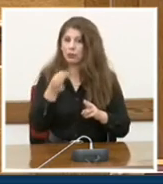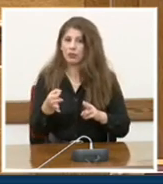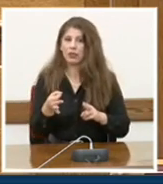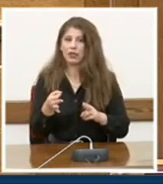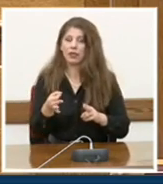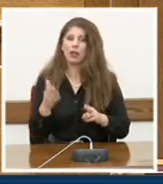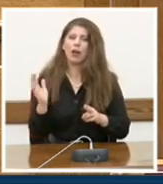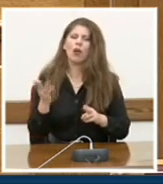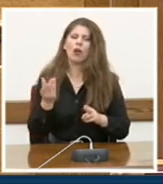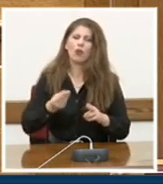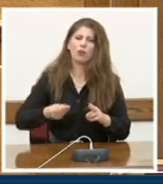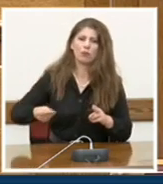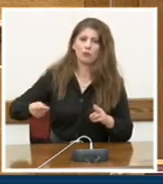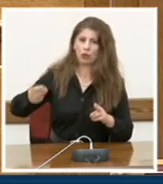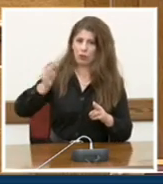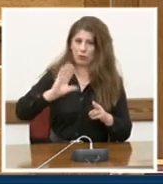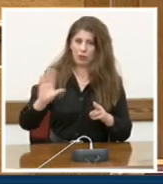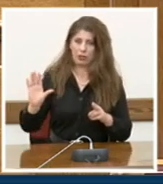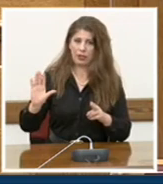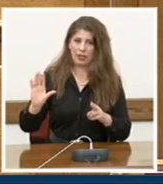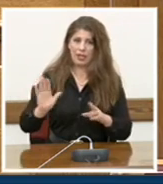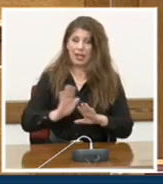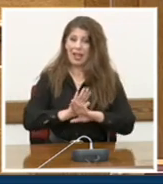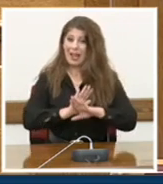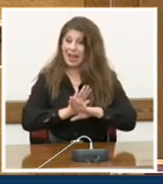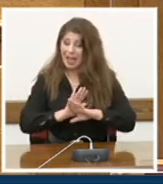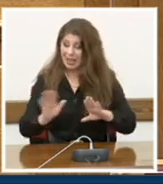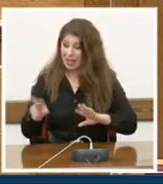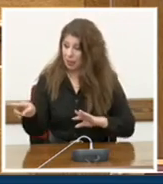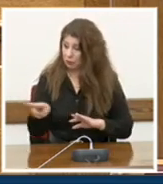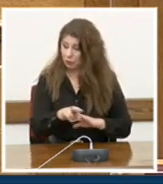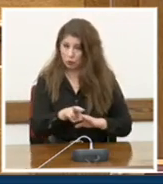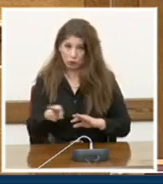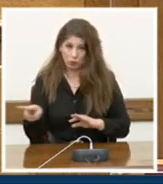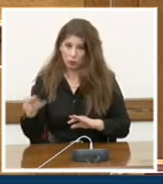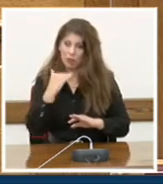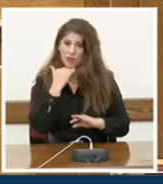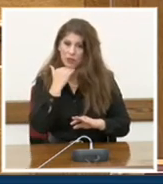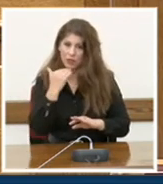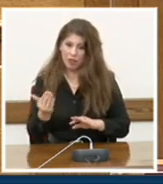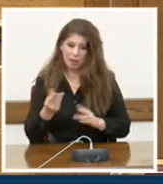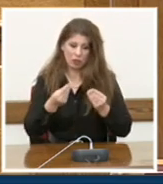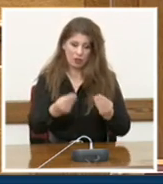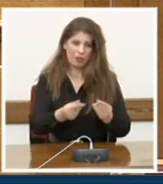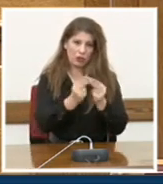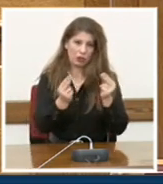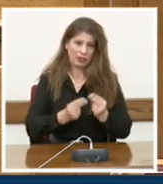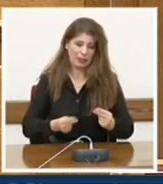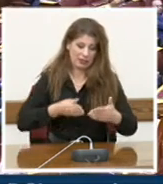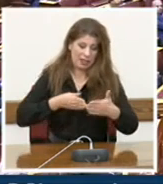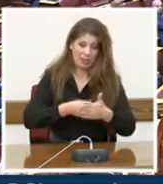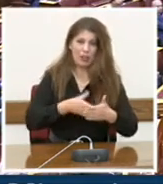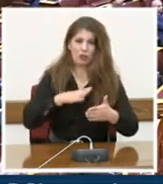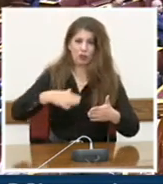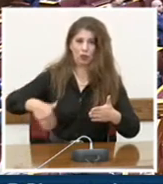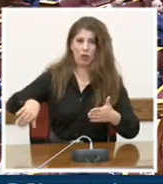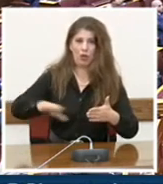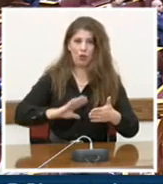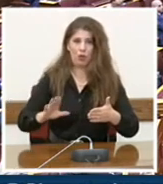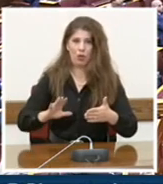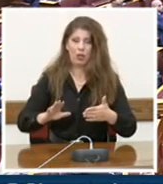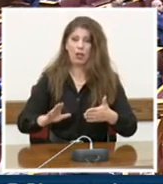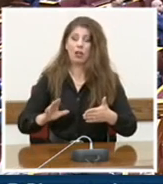και περισσότεροι, ότι κανένας από τους δυο δεν μπορεί να δώσει λύση στα αδιέξοδα του λαού, ότι πάλι